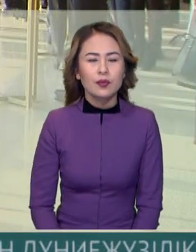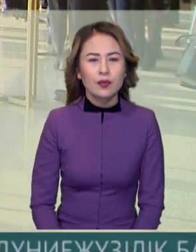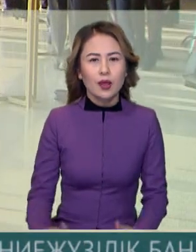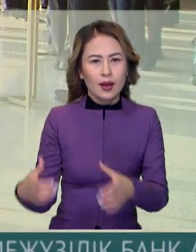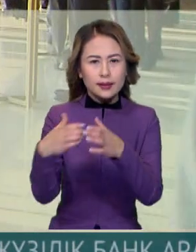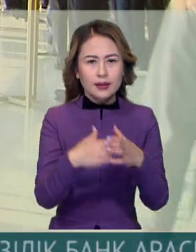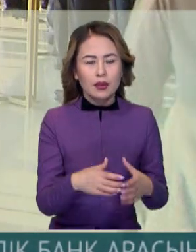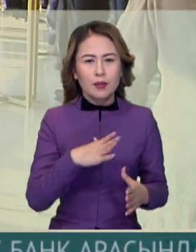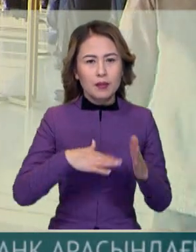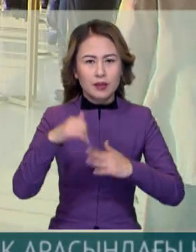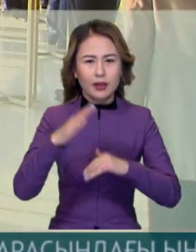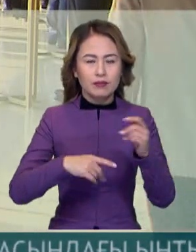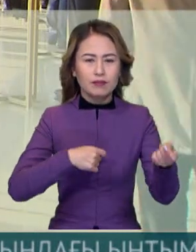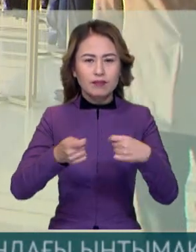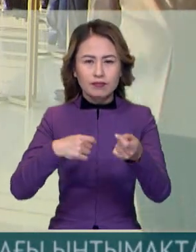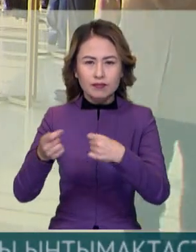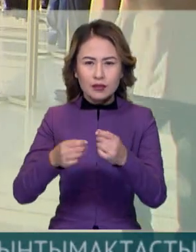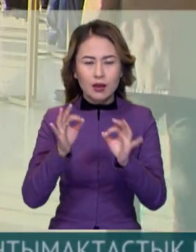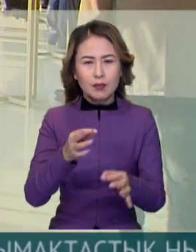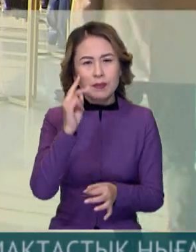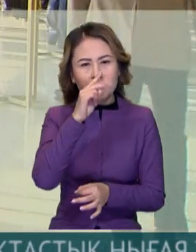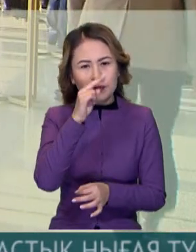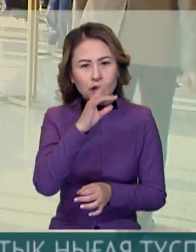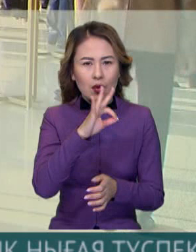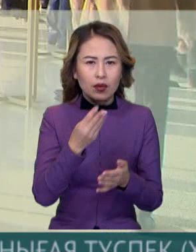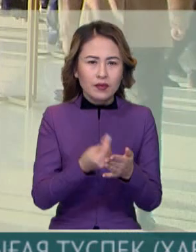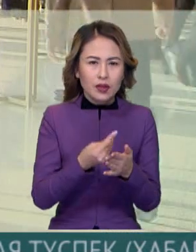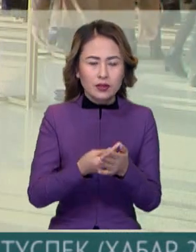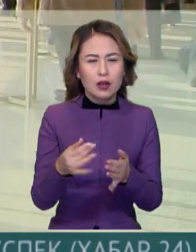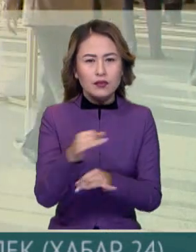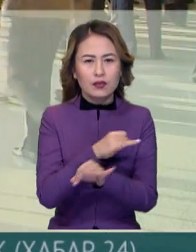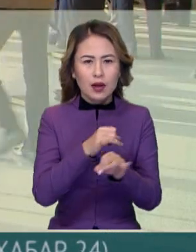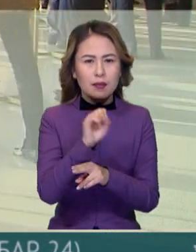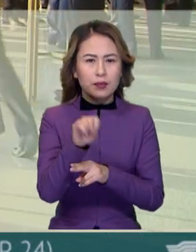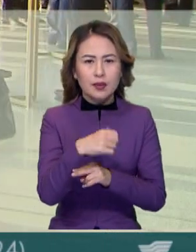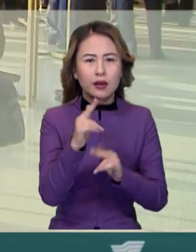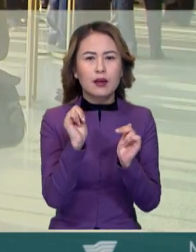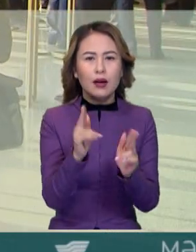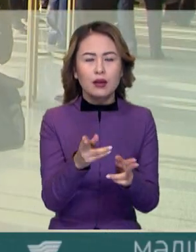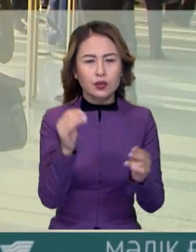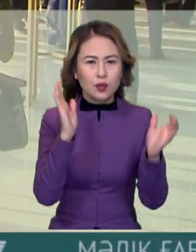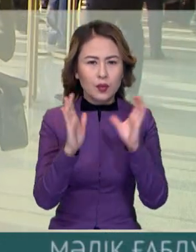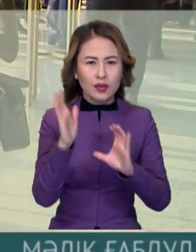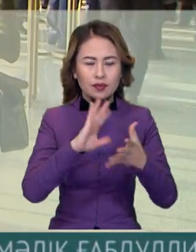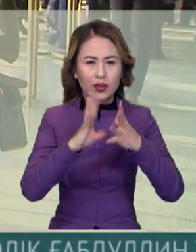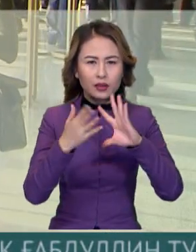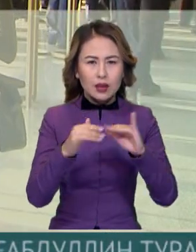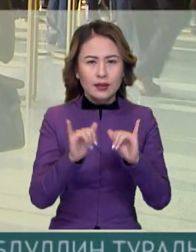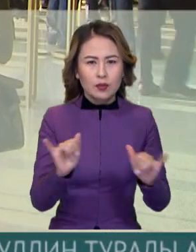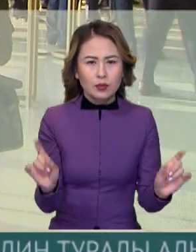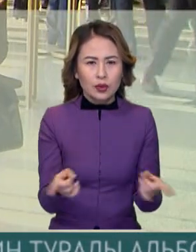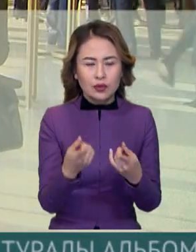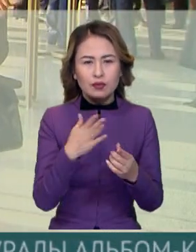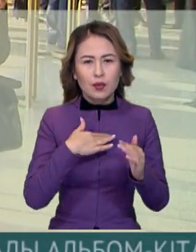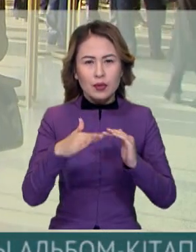Делегаттар өзара тәжірибе алмасып, қаржы жүйесіндегі қателерге төтеп беру жайын талқылап жатыр. Бұл тұрғыда қаржы институттары дамған мемлекеттерден